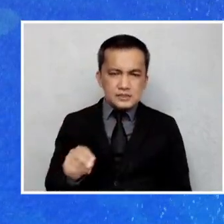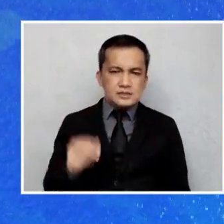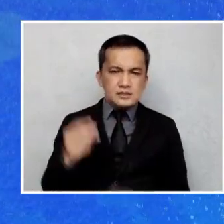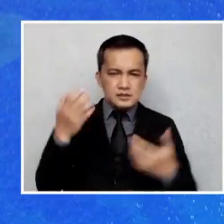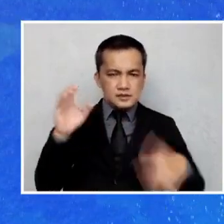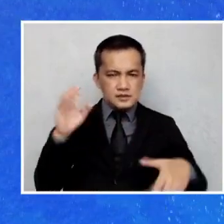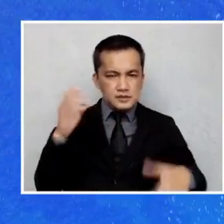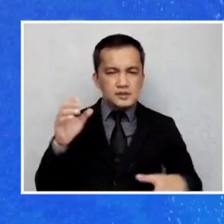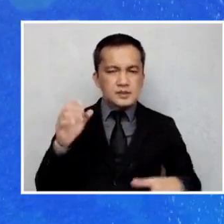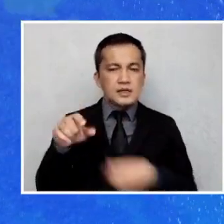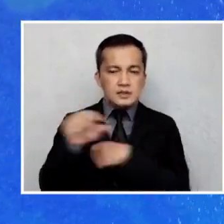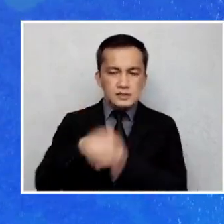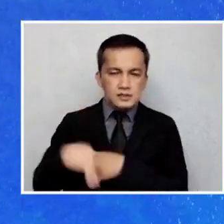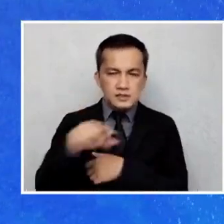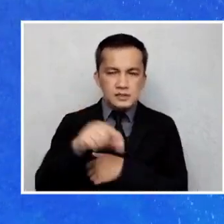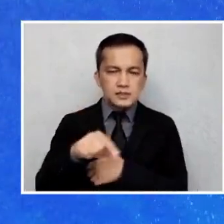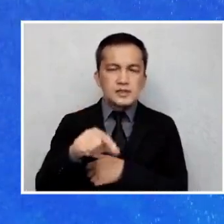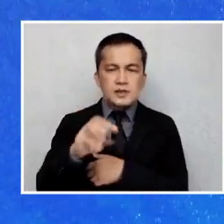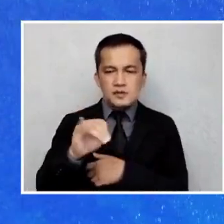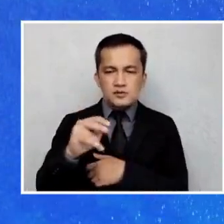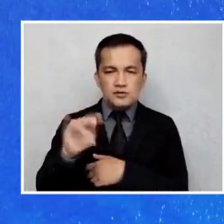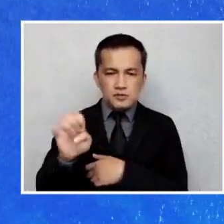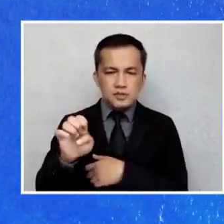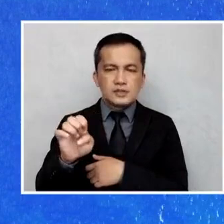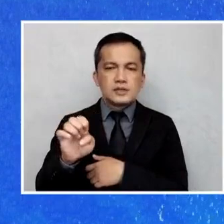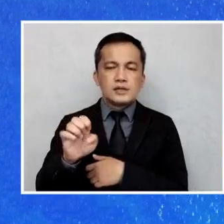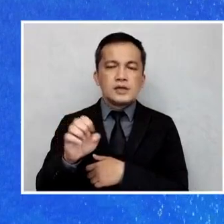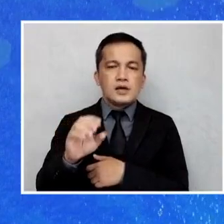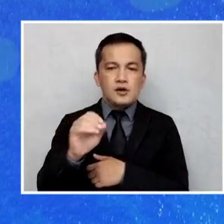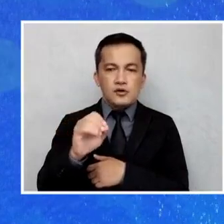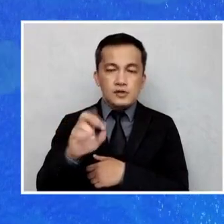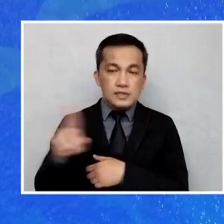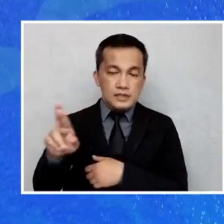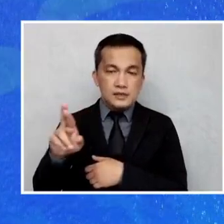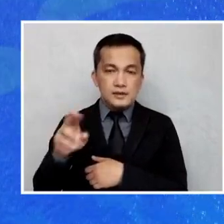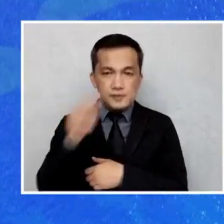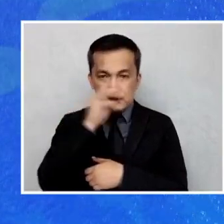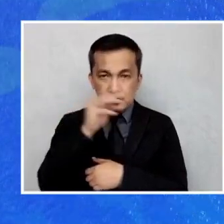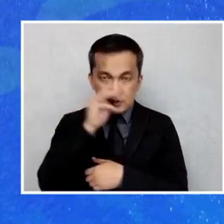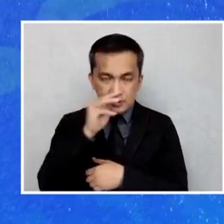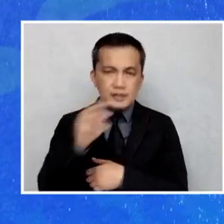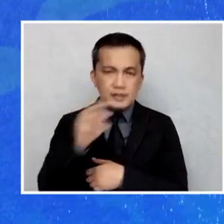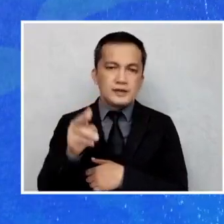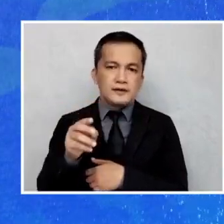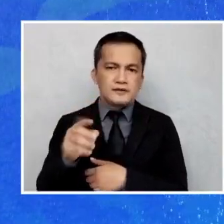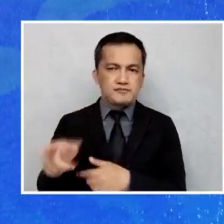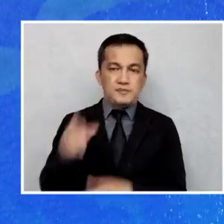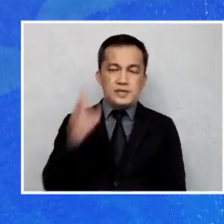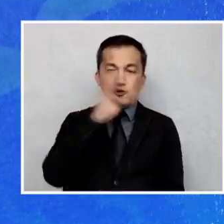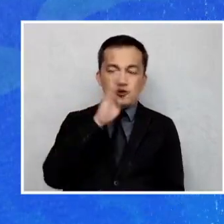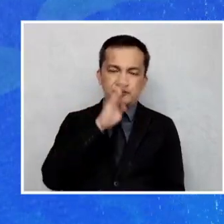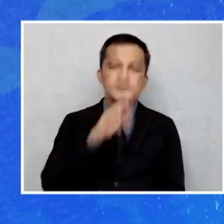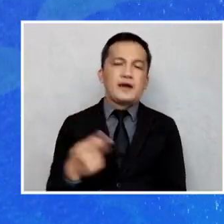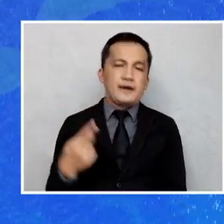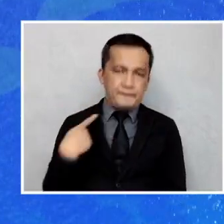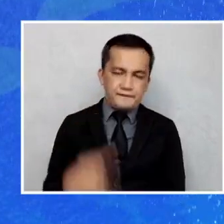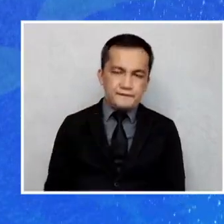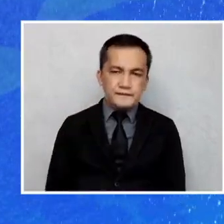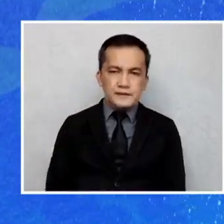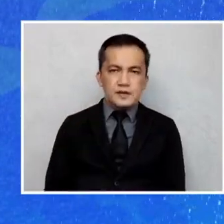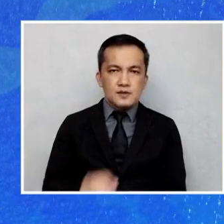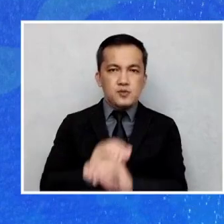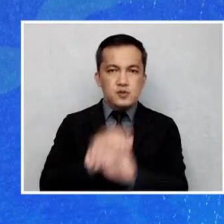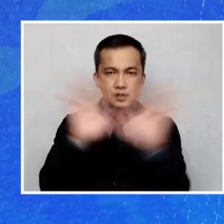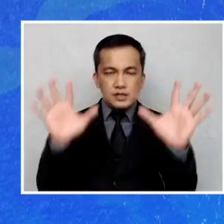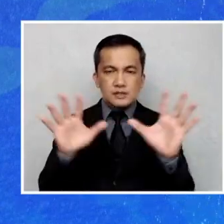sa May Quezon, Marinduque, Oriental Mindoro at sa malaking bahagi ng Bicol Region. Maaliwalas naman ang panahon at malamig po